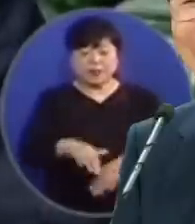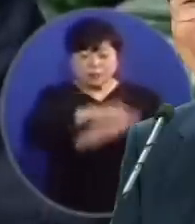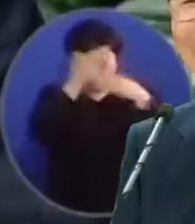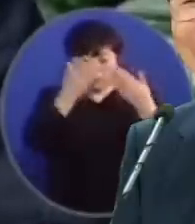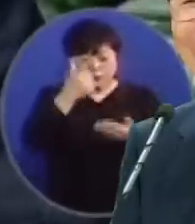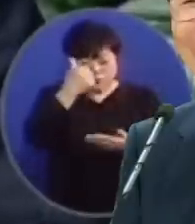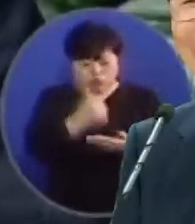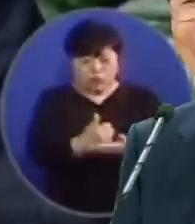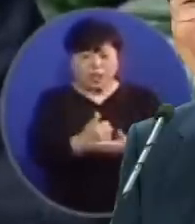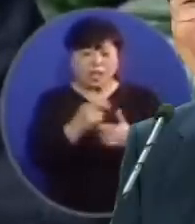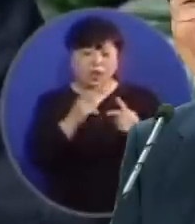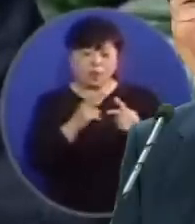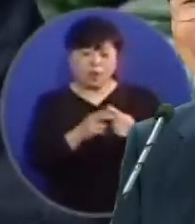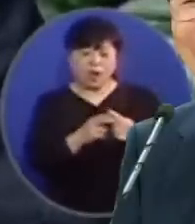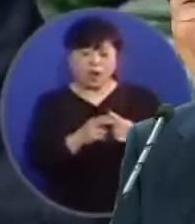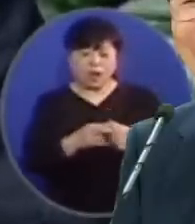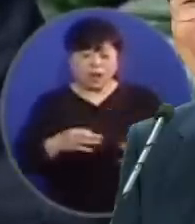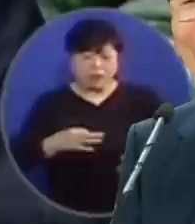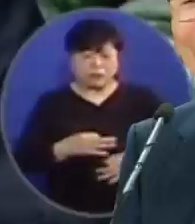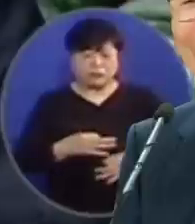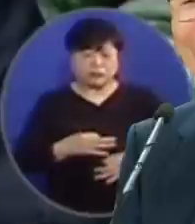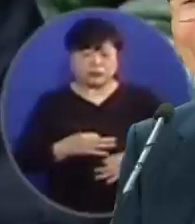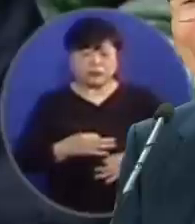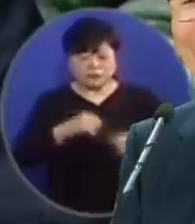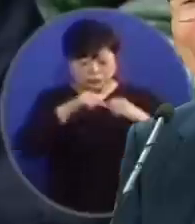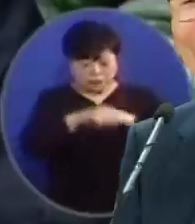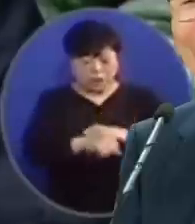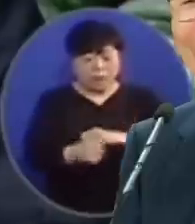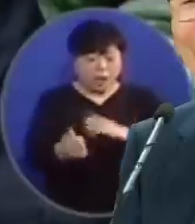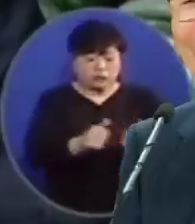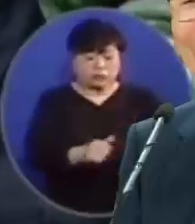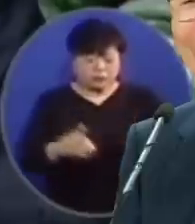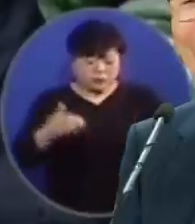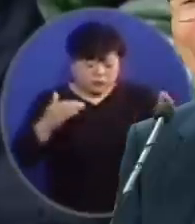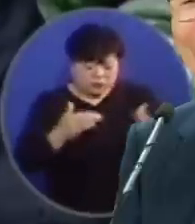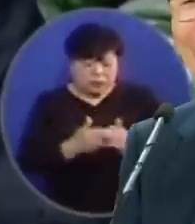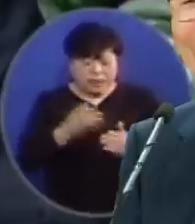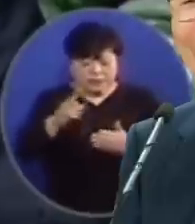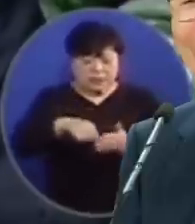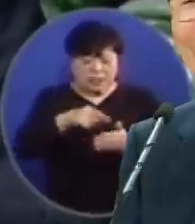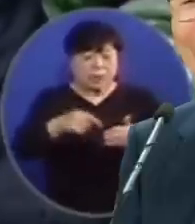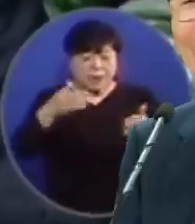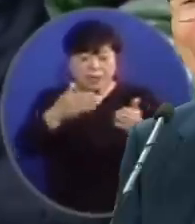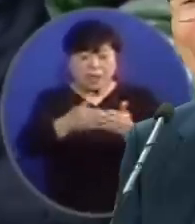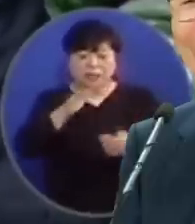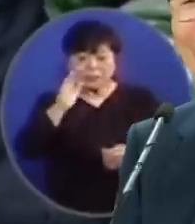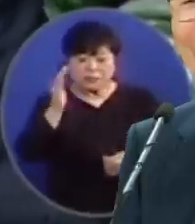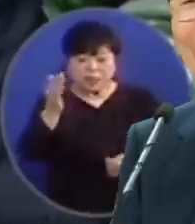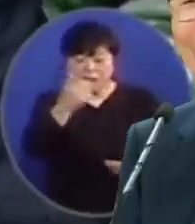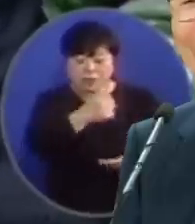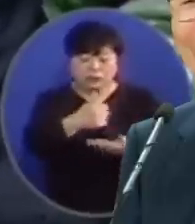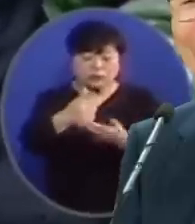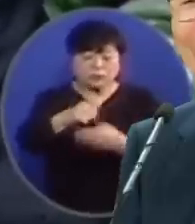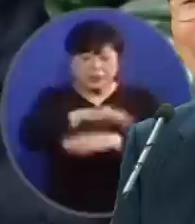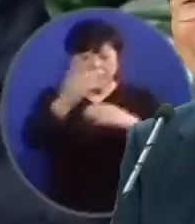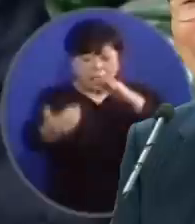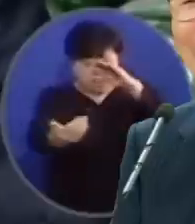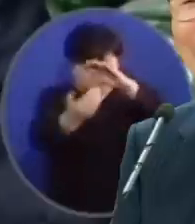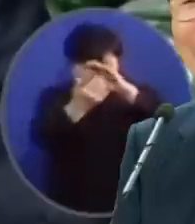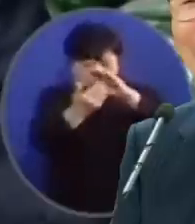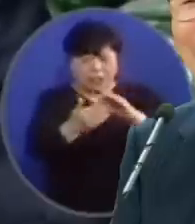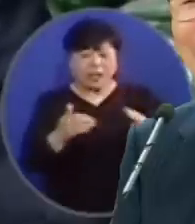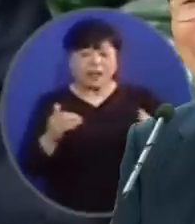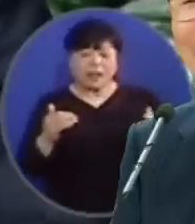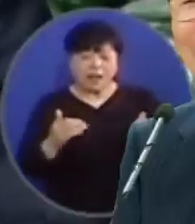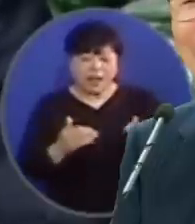모든 죄와 불의 추악과 저주 절망과 죽음을 끝까지 다 청산해야 되는데 주님이 다 이루었다 하기까지는